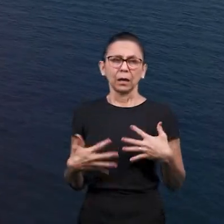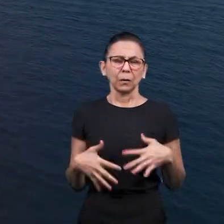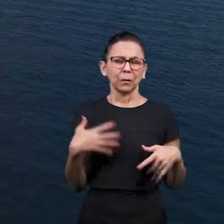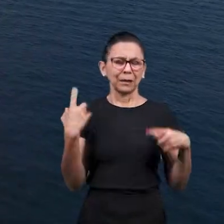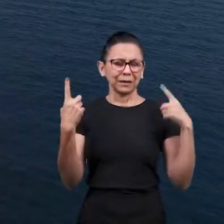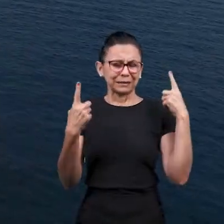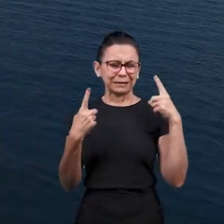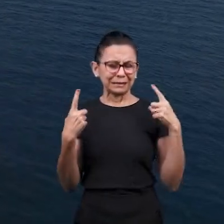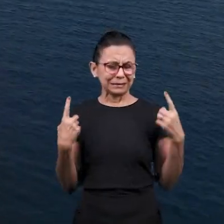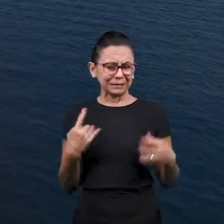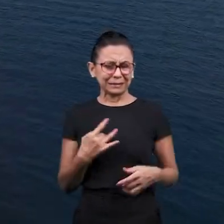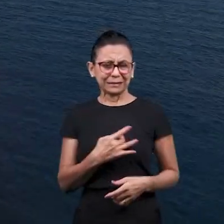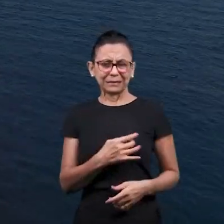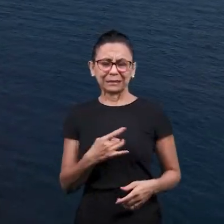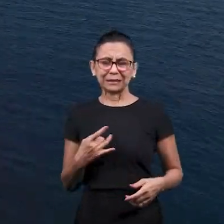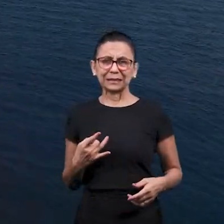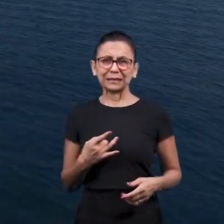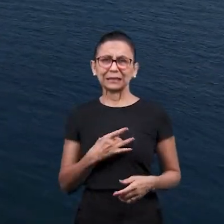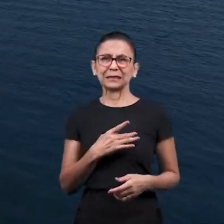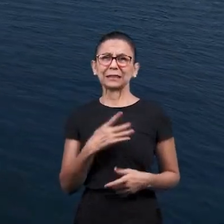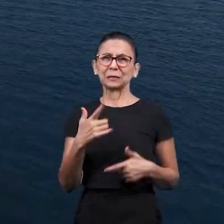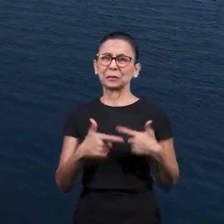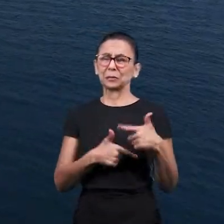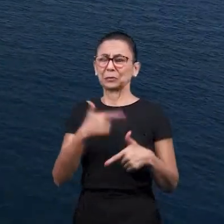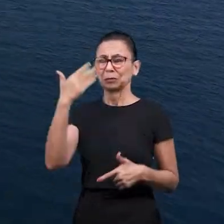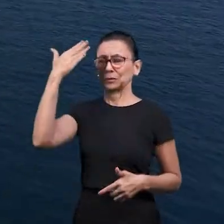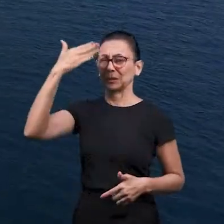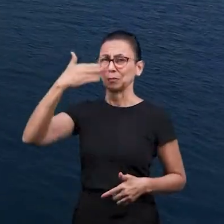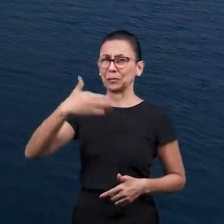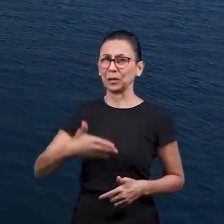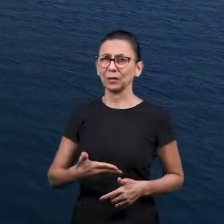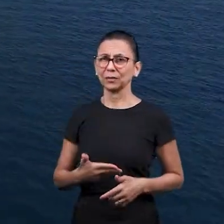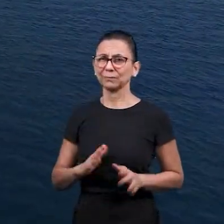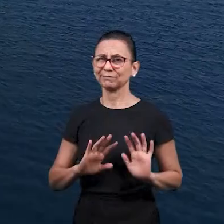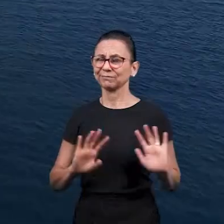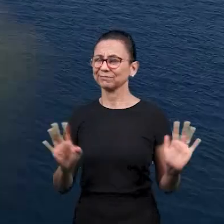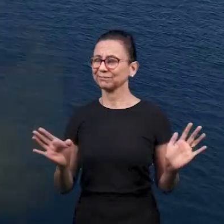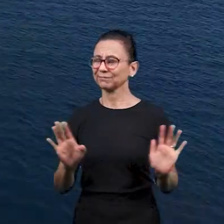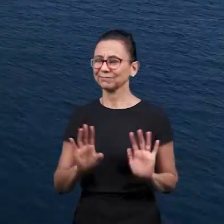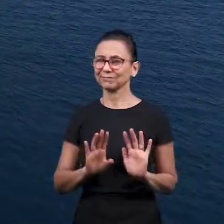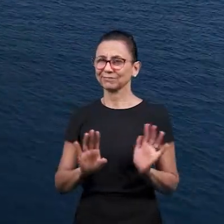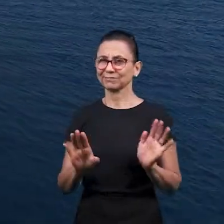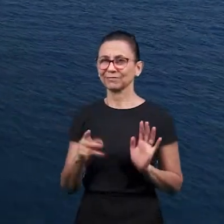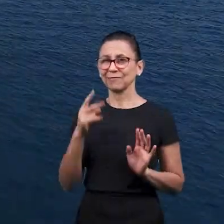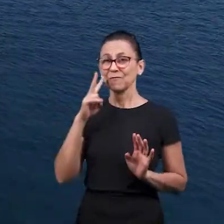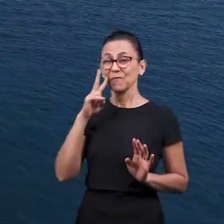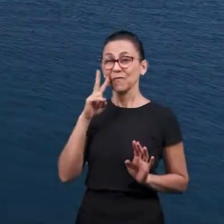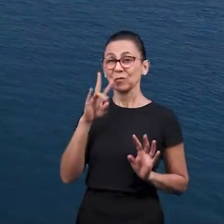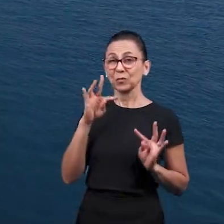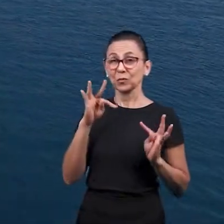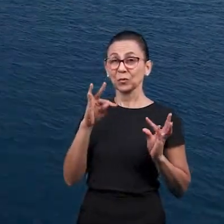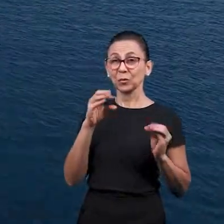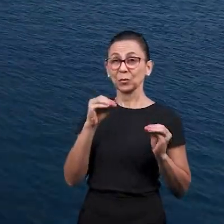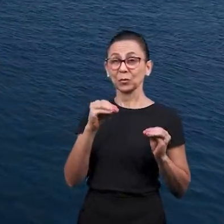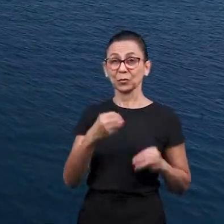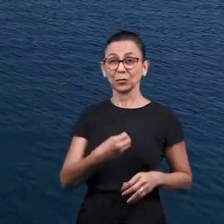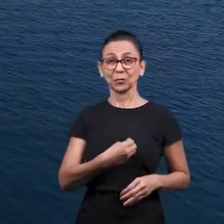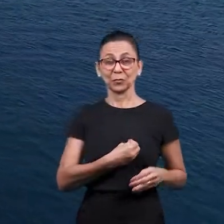Ничего не боюсь. Иисус ведет меня. Pois Jesus me guiará.